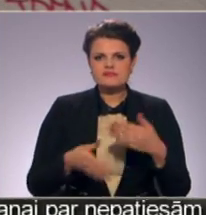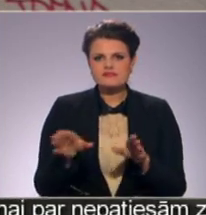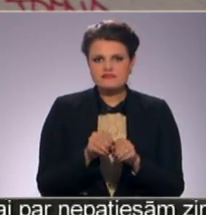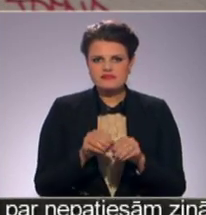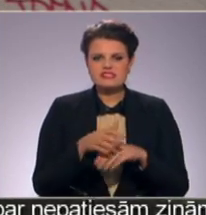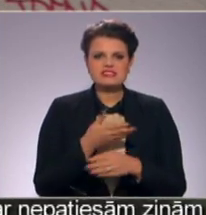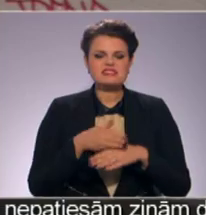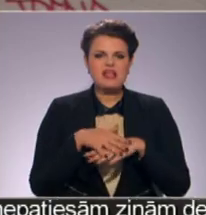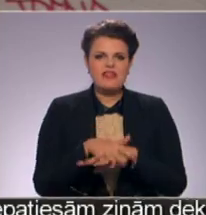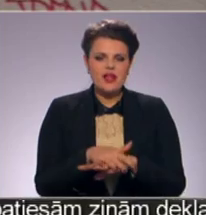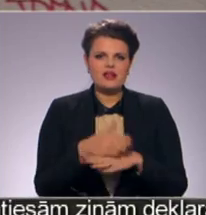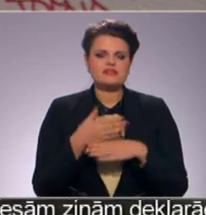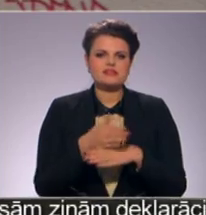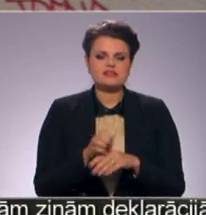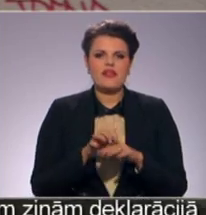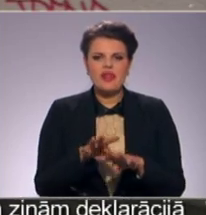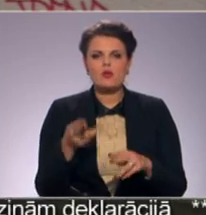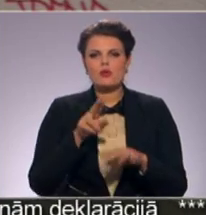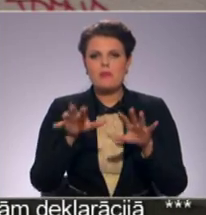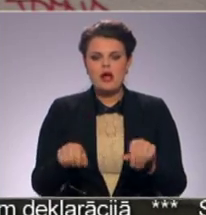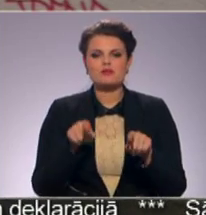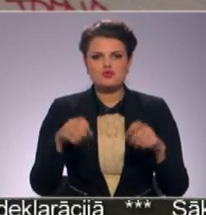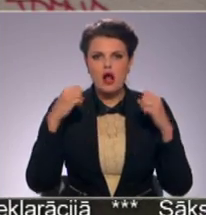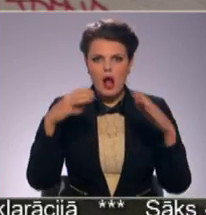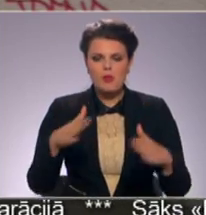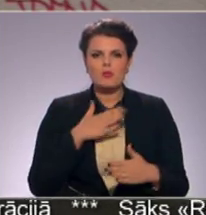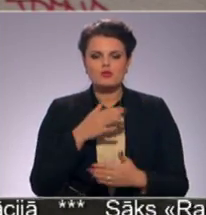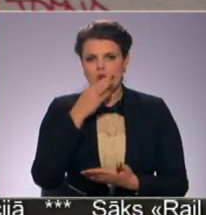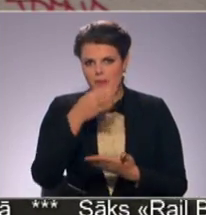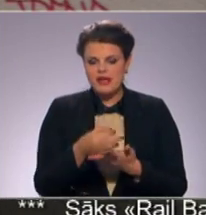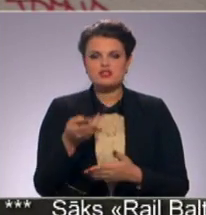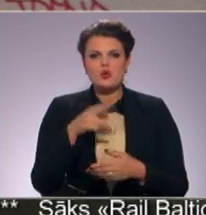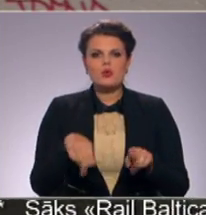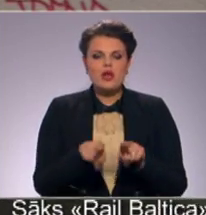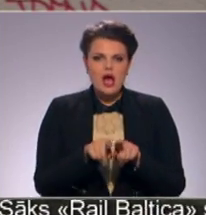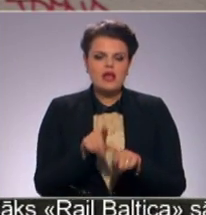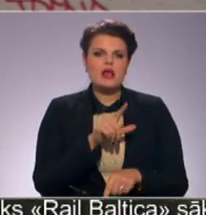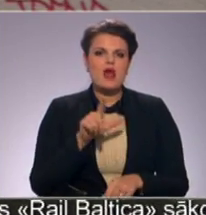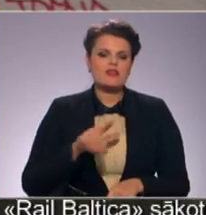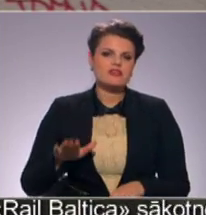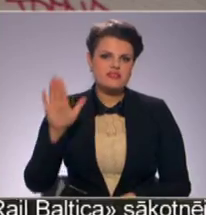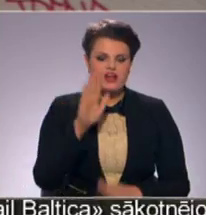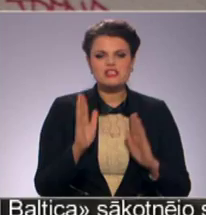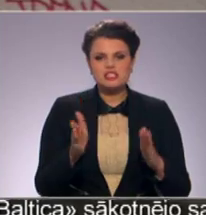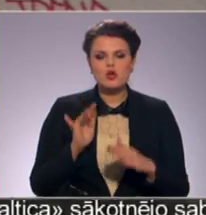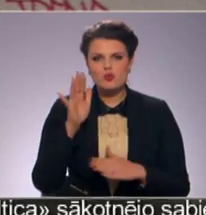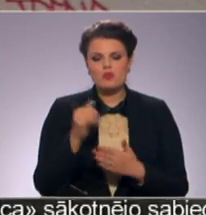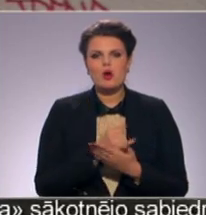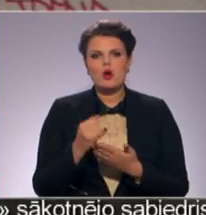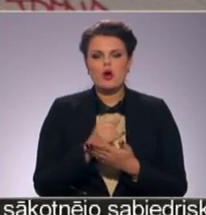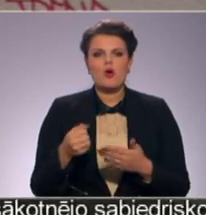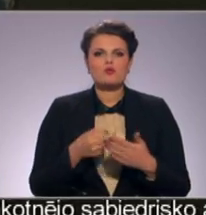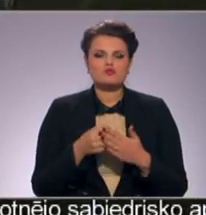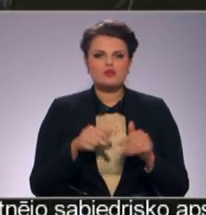sadales tīklu un arī pārņemsim šo apgaismojumu līdz ar to mūsu pārziņā un arī Latvijas valsts ceļi turpmāk uzturēs apgaismojumu